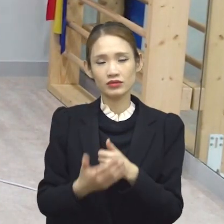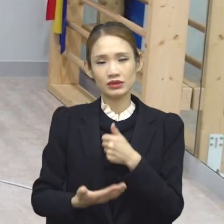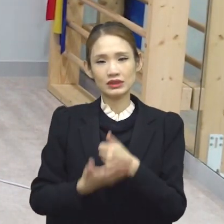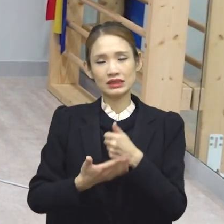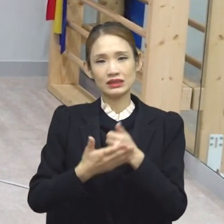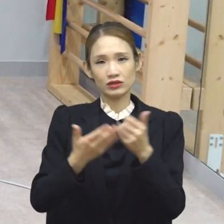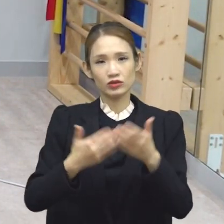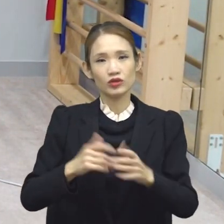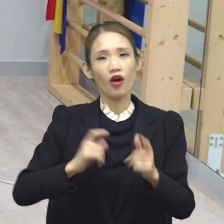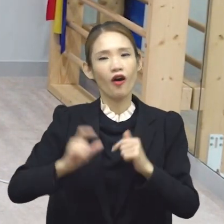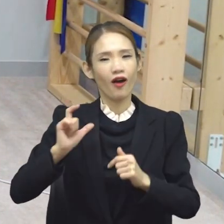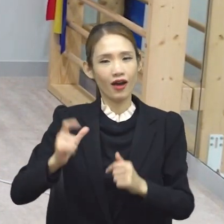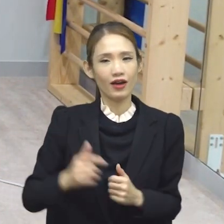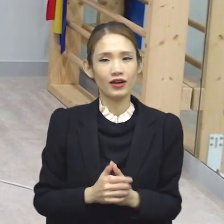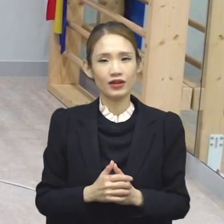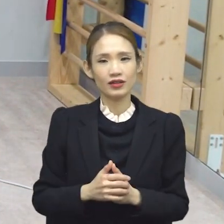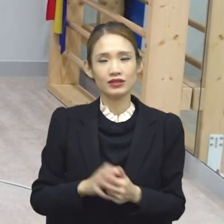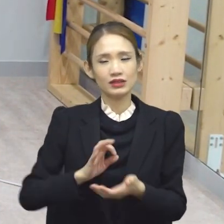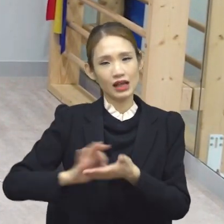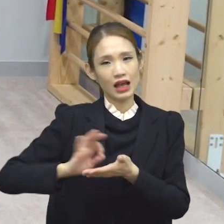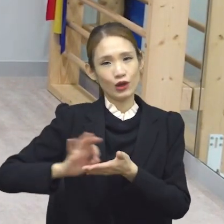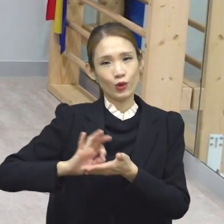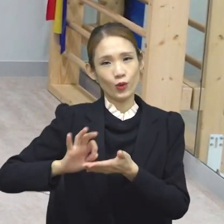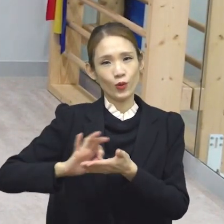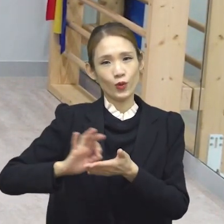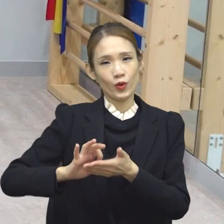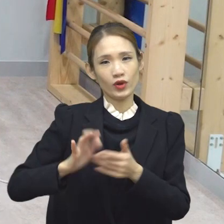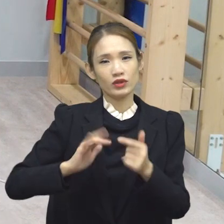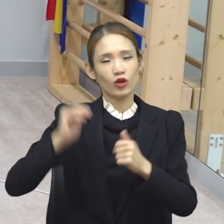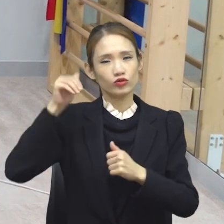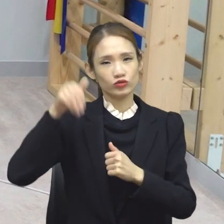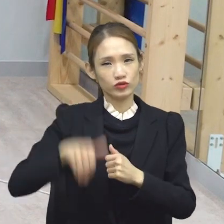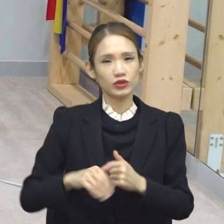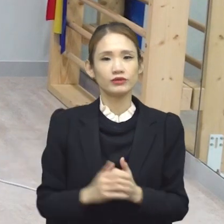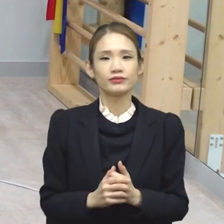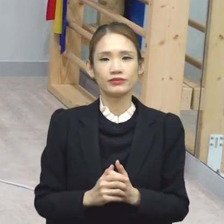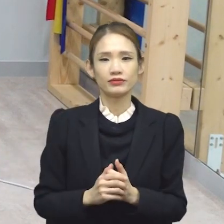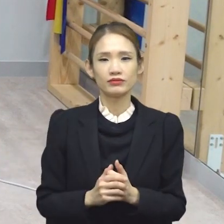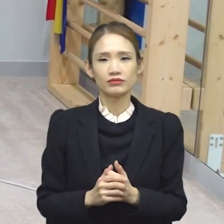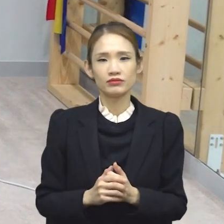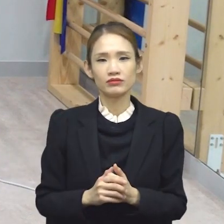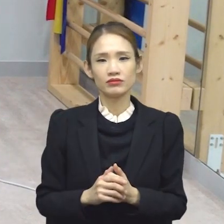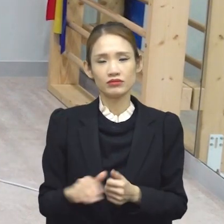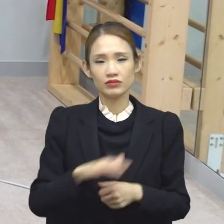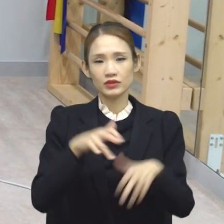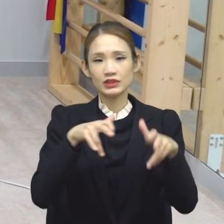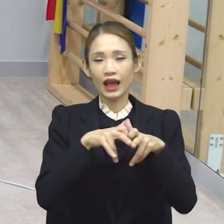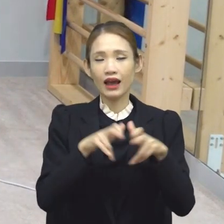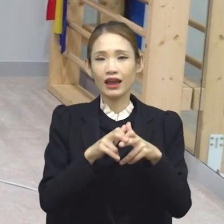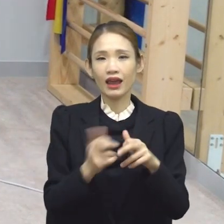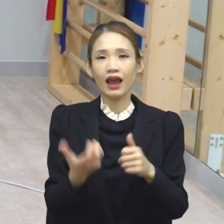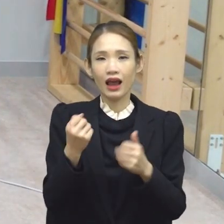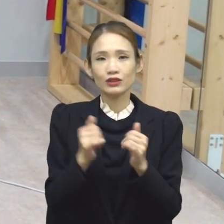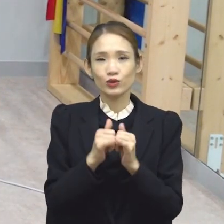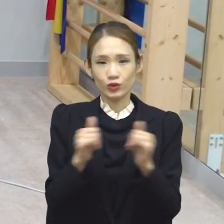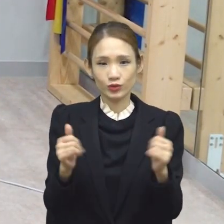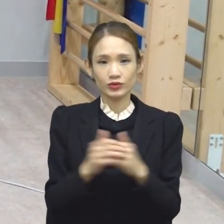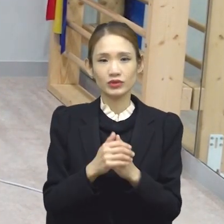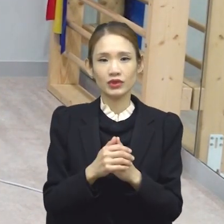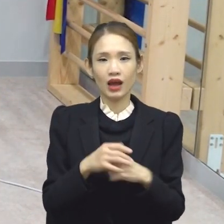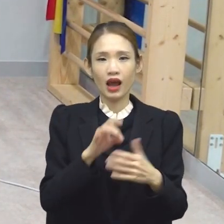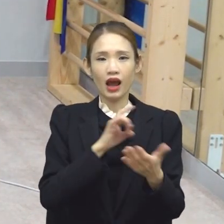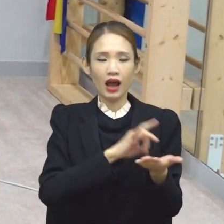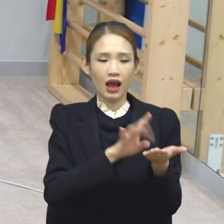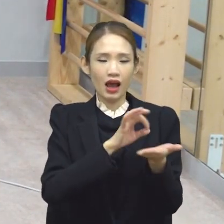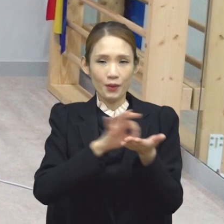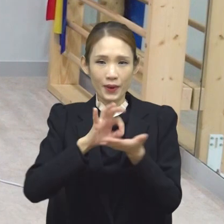지지되는 쪽은 더 강해져요. 근데 이쪽이 사용하면서 더 퇴보가 돼요. 그렇구나. 여러분 지금 우리 장애인 당사자분들